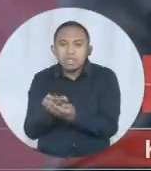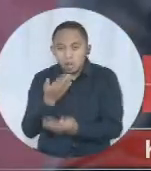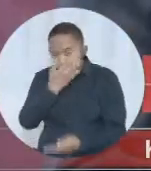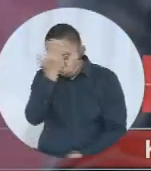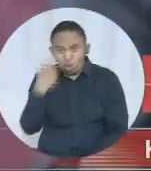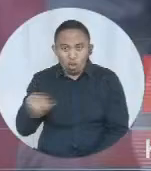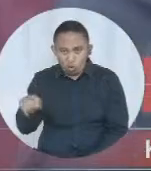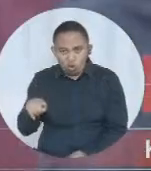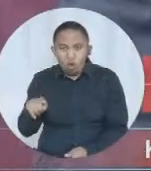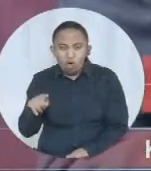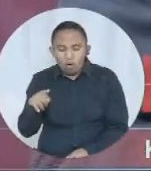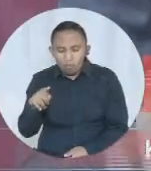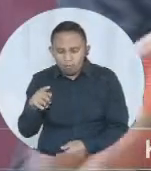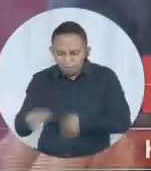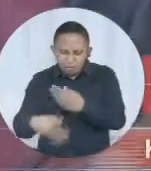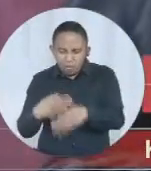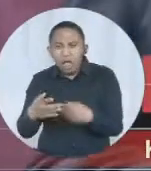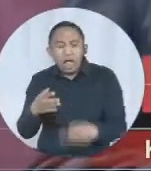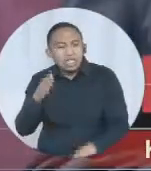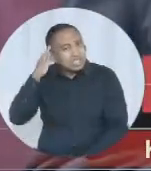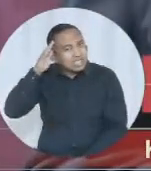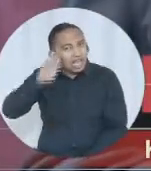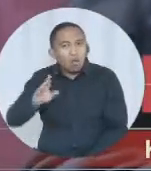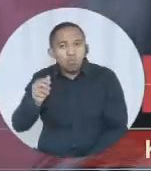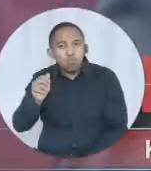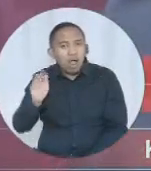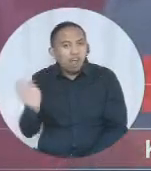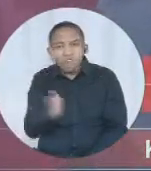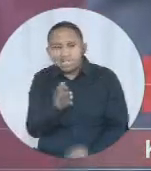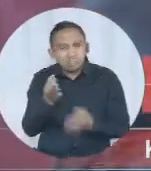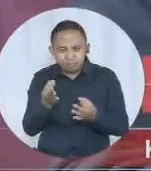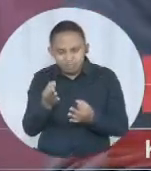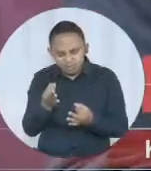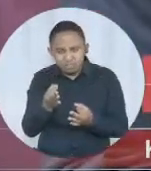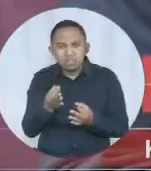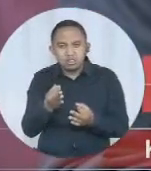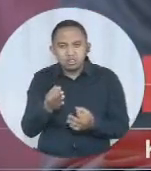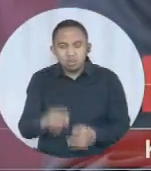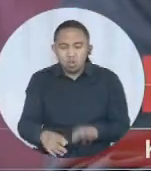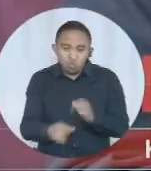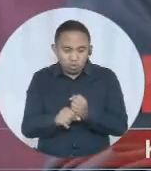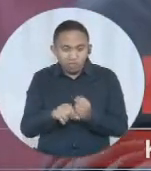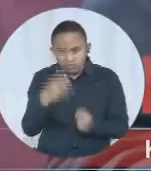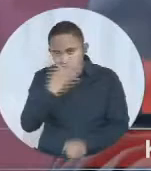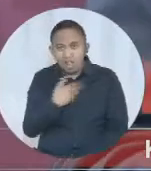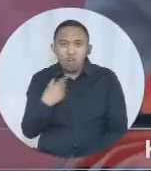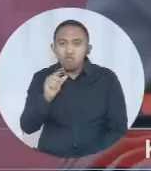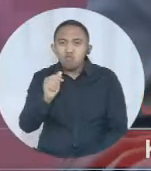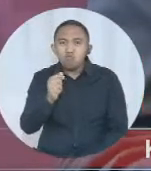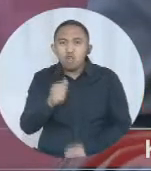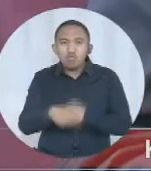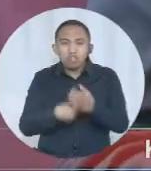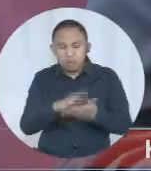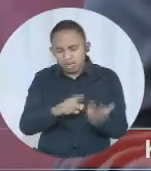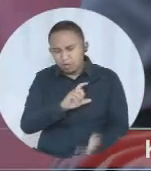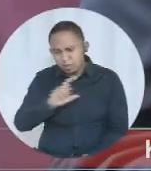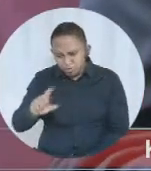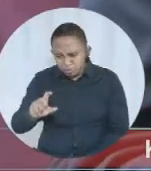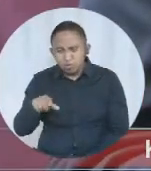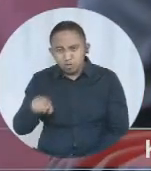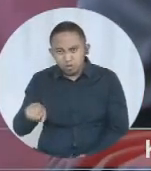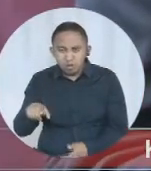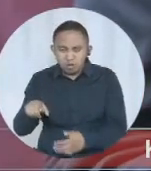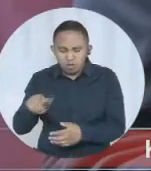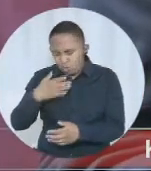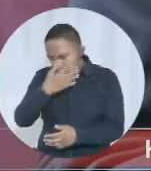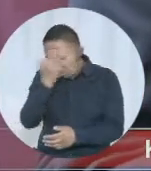hamokatra zay le ataonao zany crédit production. Rehefa mamokatra iny olona iny ohatra amin'ilay tany ketsa indostrialy